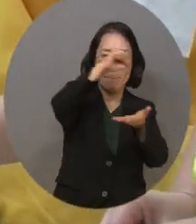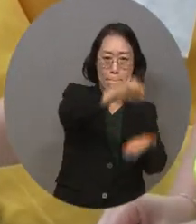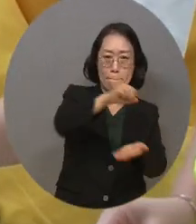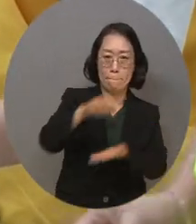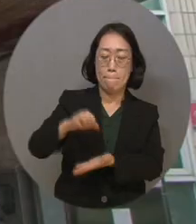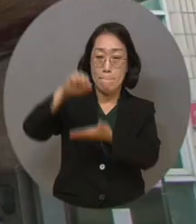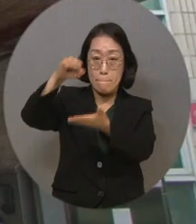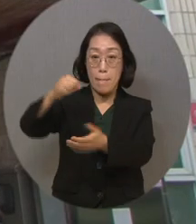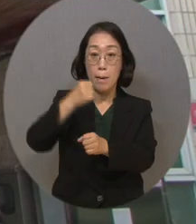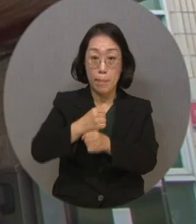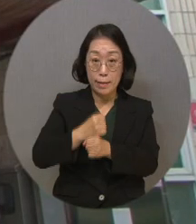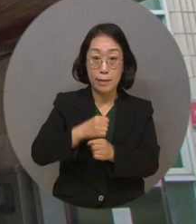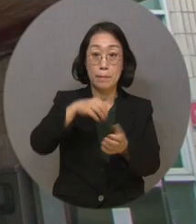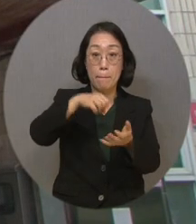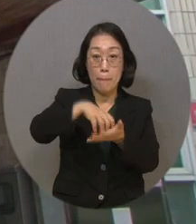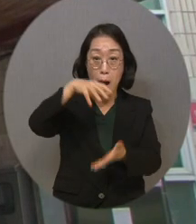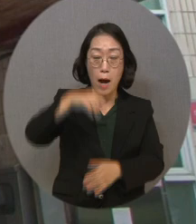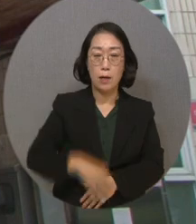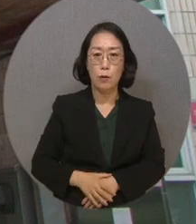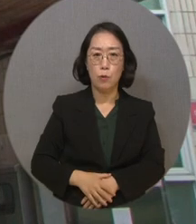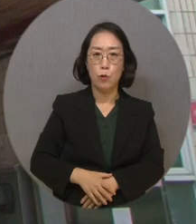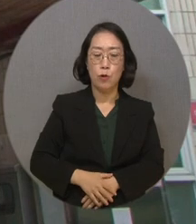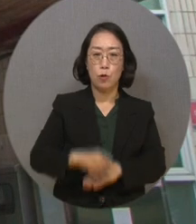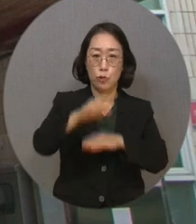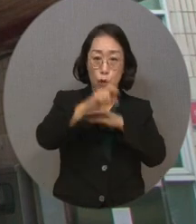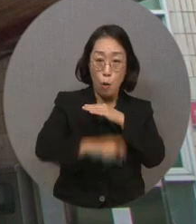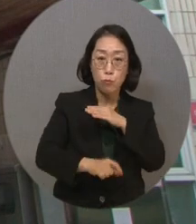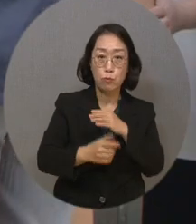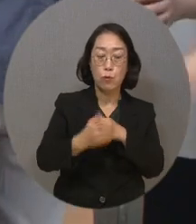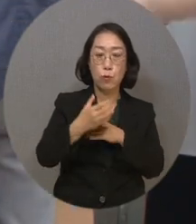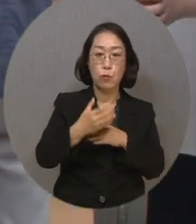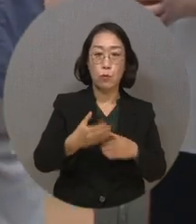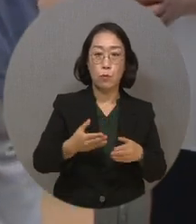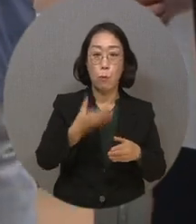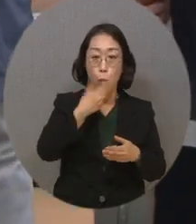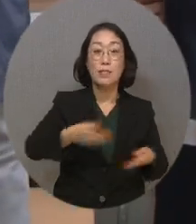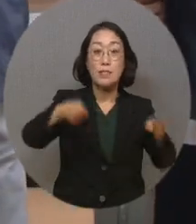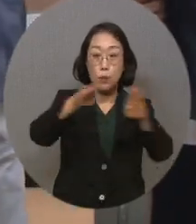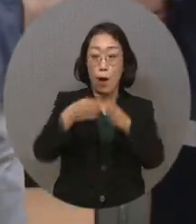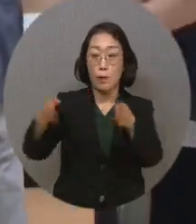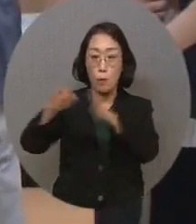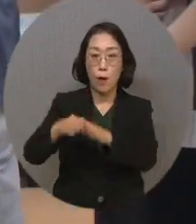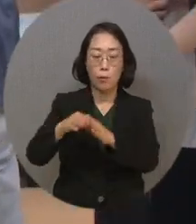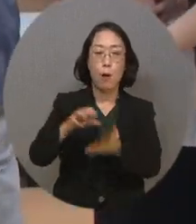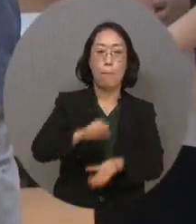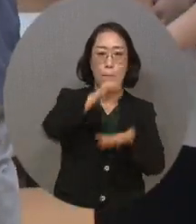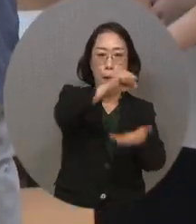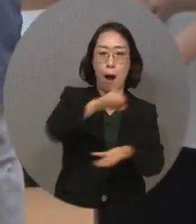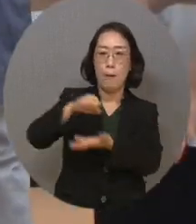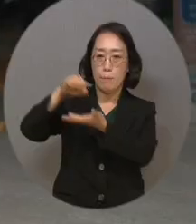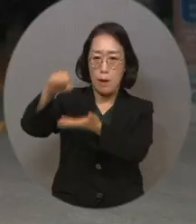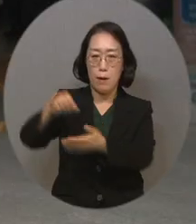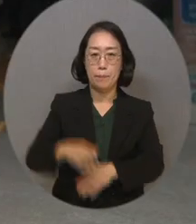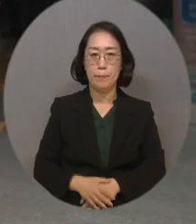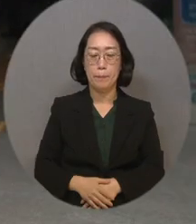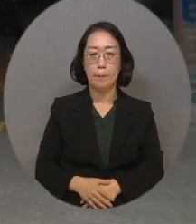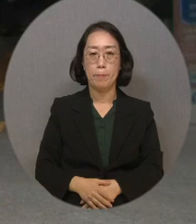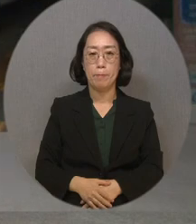이날 만든 제빵들은 부산 서구 및 영도구 종합사회복지관으로 전달되었습니다.